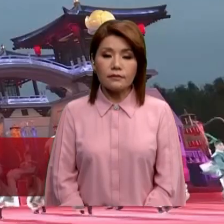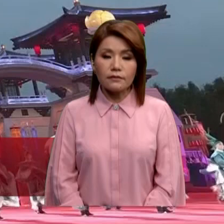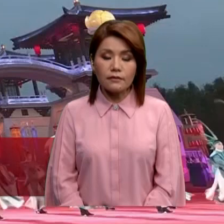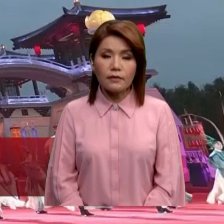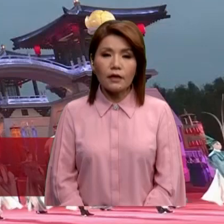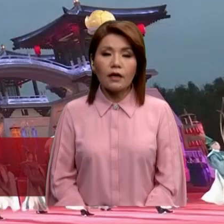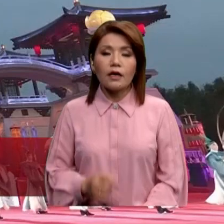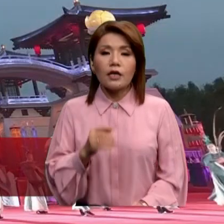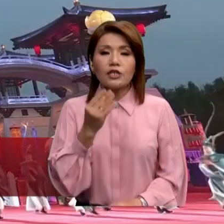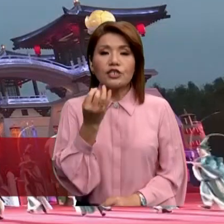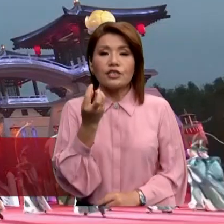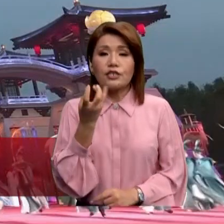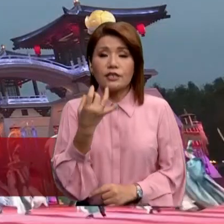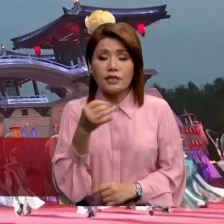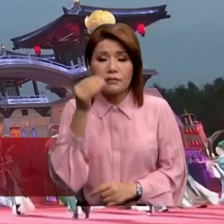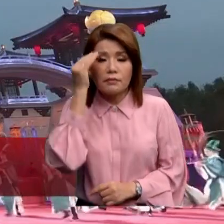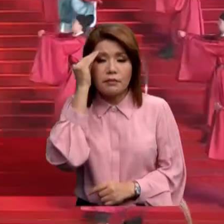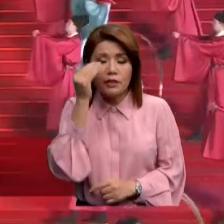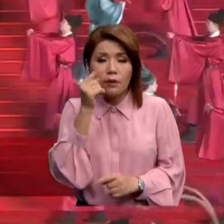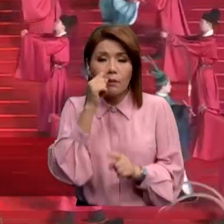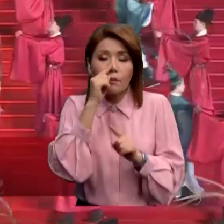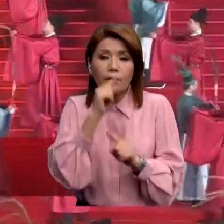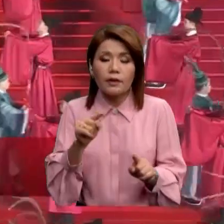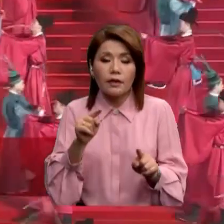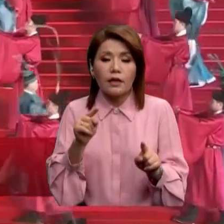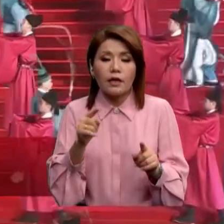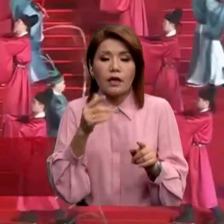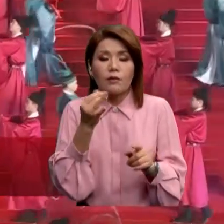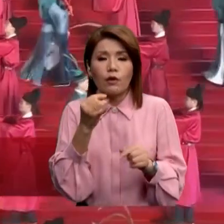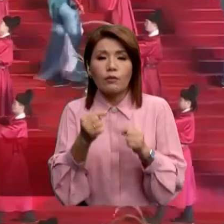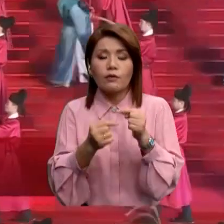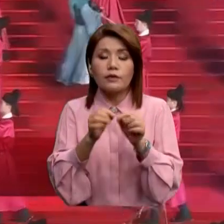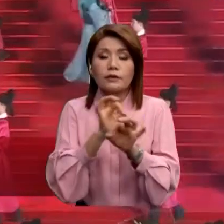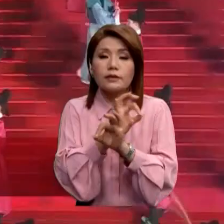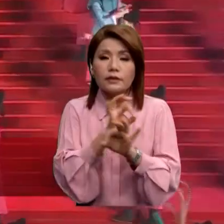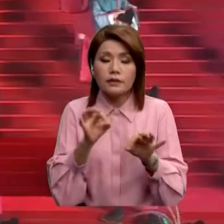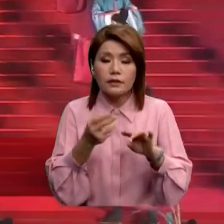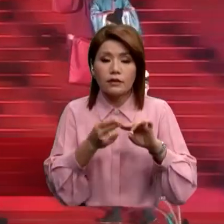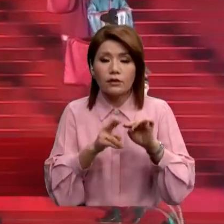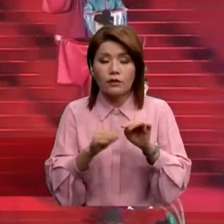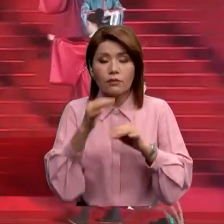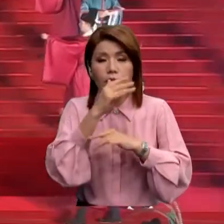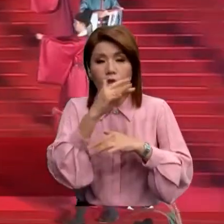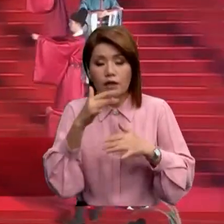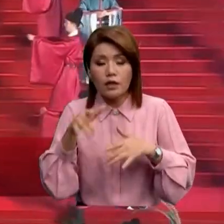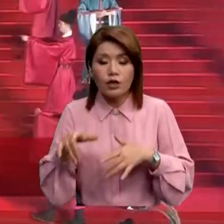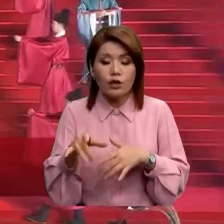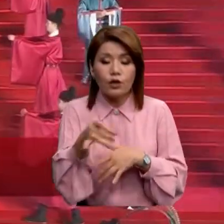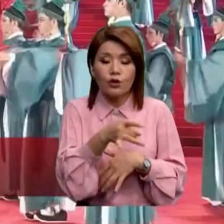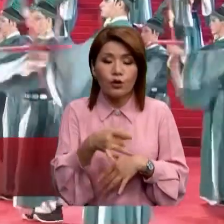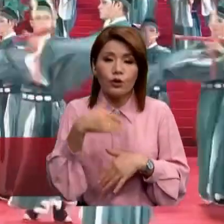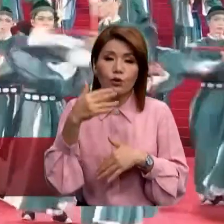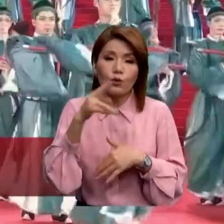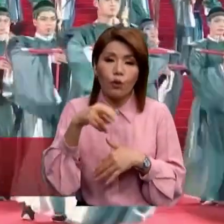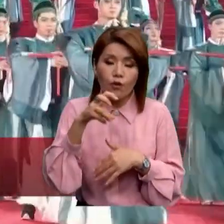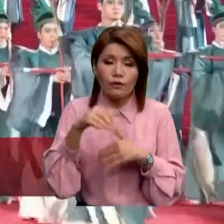Издревле провинция Шэньси считается вратами цивилизации и пограничных эпох. Это центральная часть Поднебесной, промышленный регион, духовная